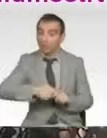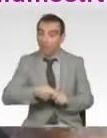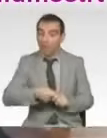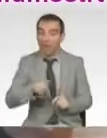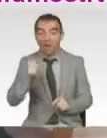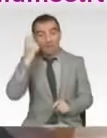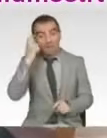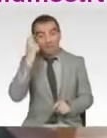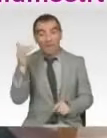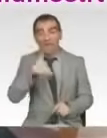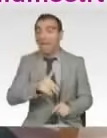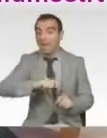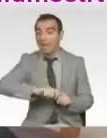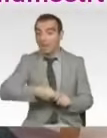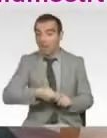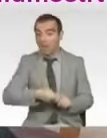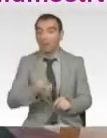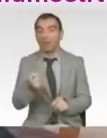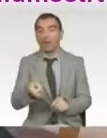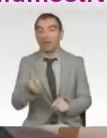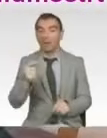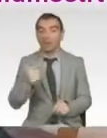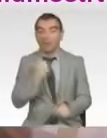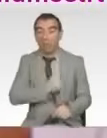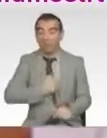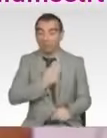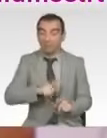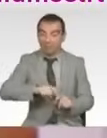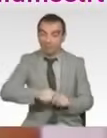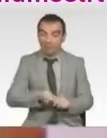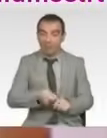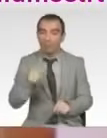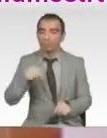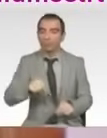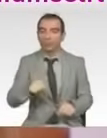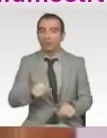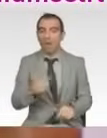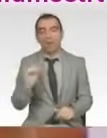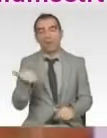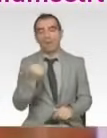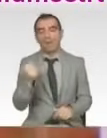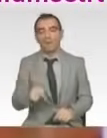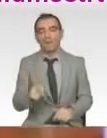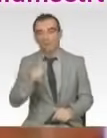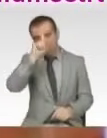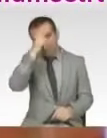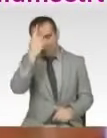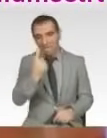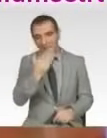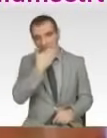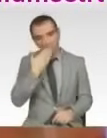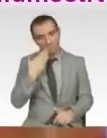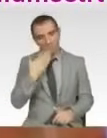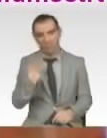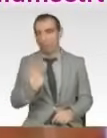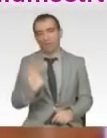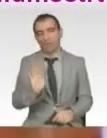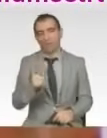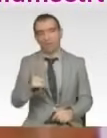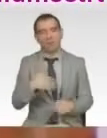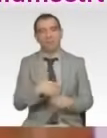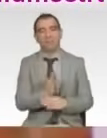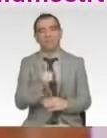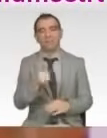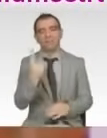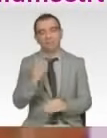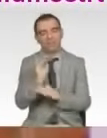aklımıza gelenleri de bağlamak, yani öfkemizi de bağlamak. Yani aynen. bunlar da burada çok önemli. Tabii sadece Ramazan'da mı? Tabii ki değil. Yani aslında